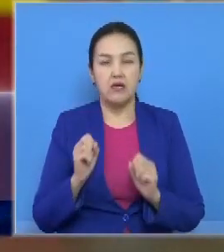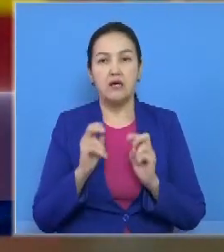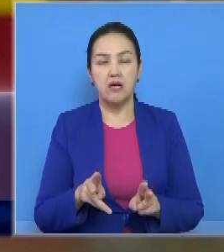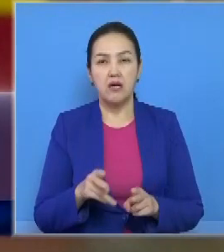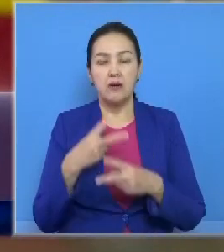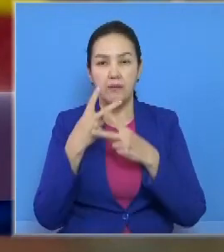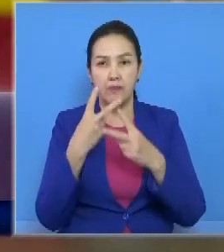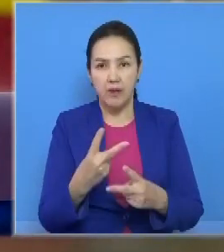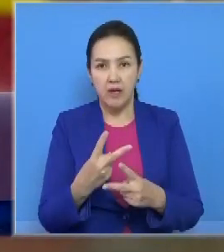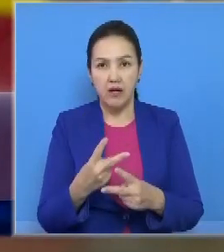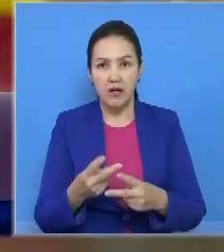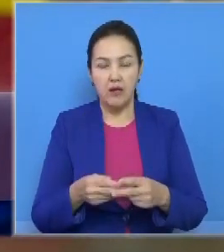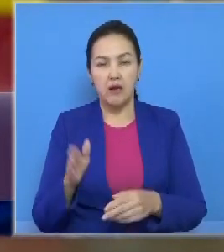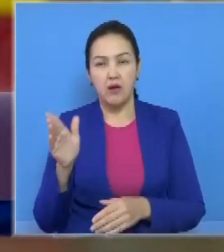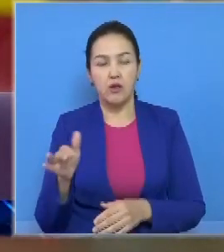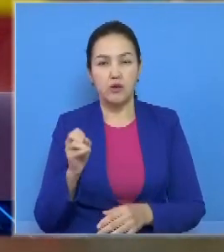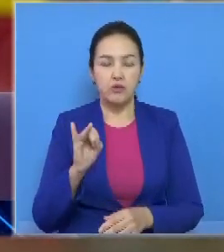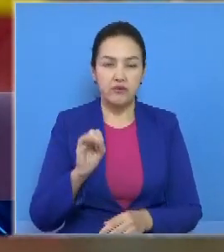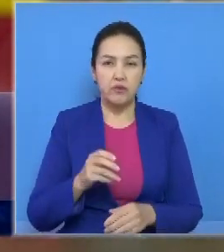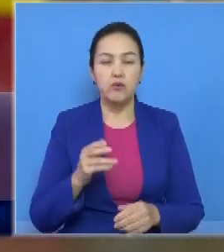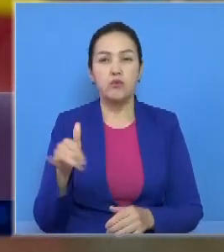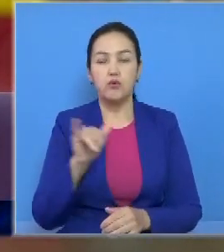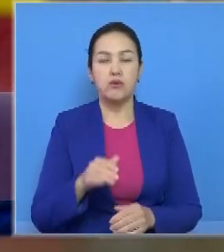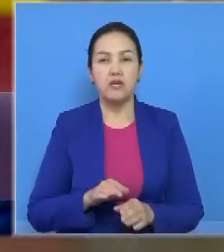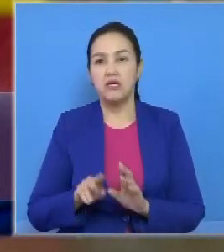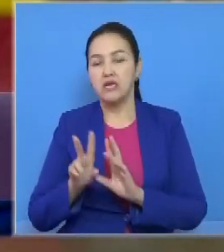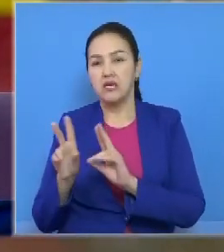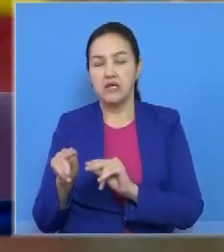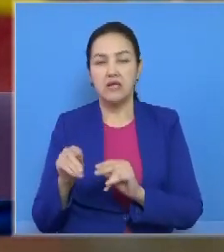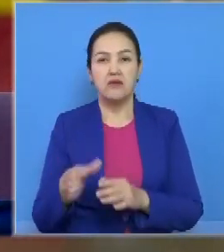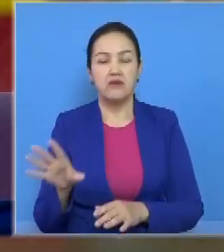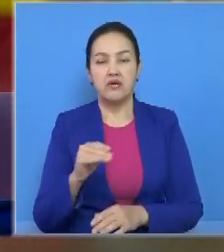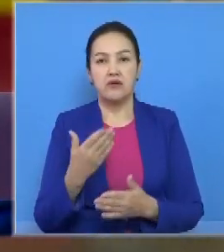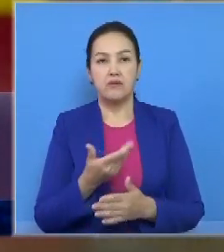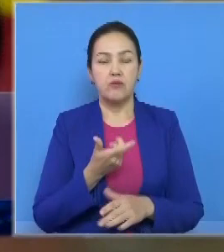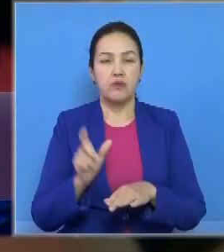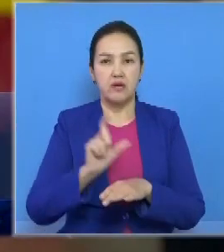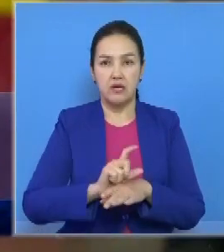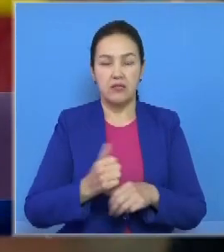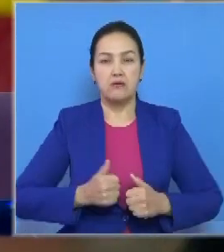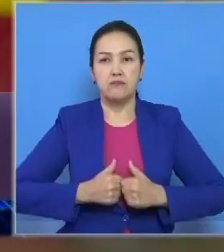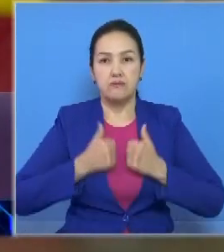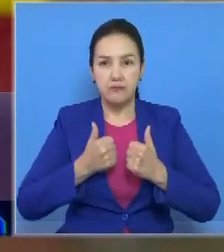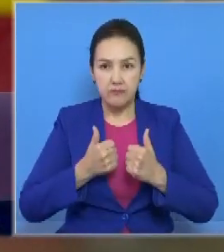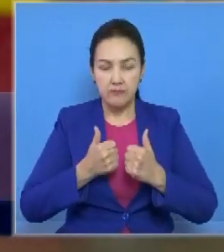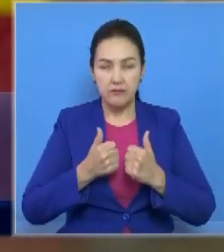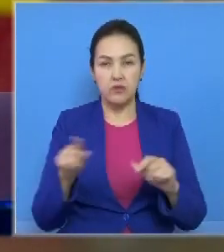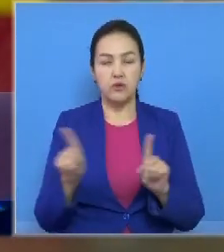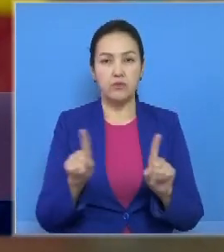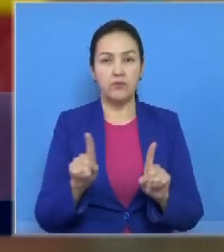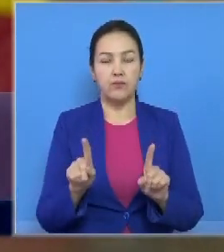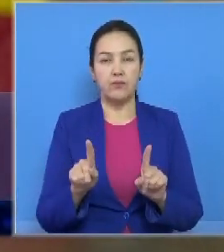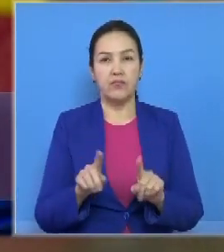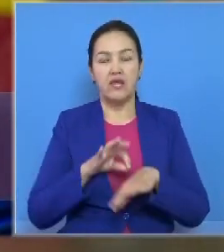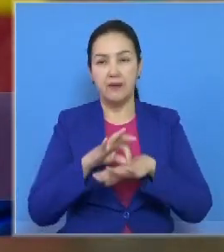как показывают регулировщики, куда ехать и все знаки. Мы очень старались,